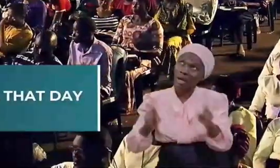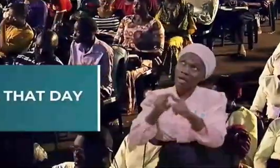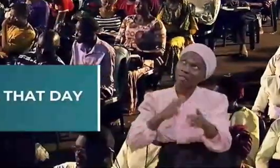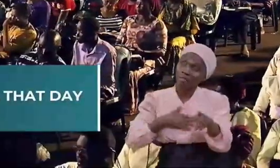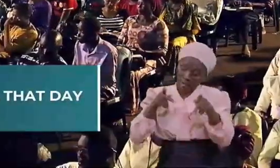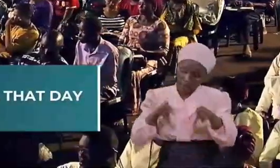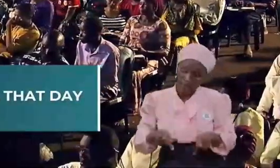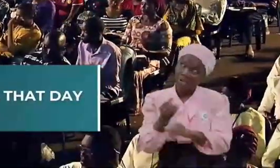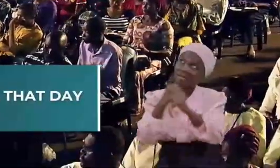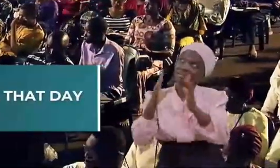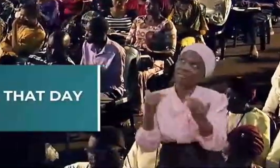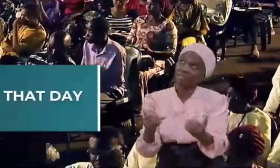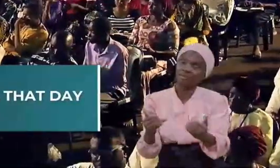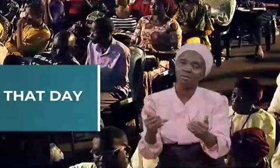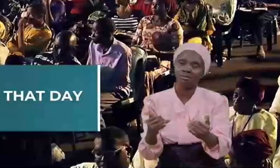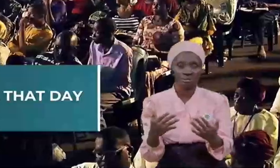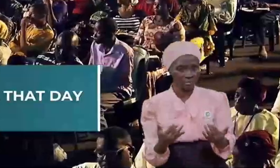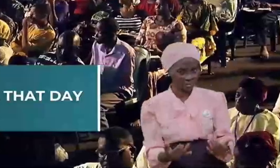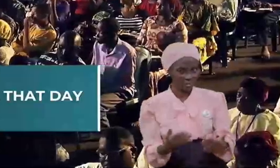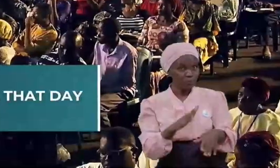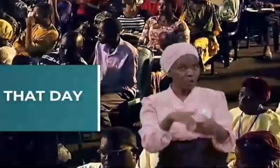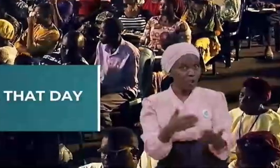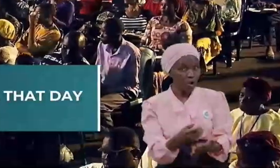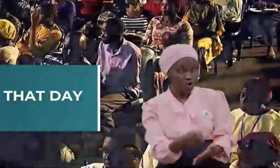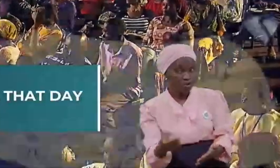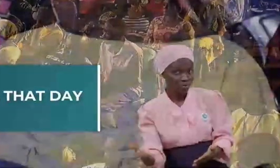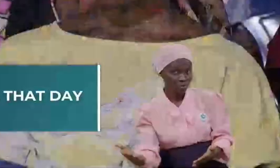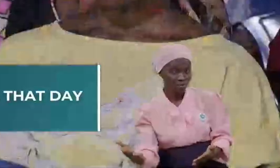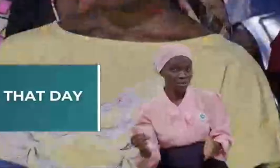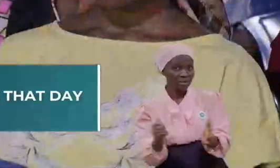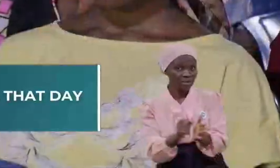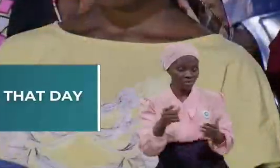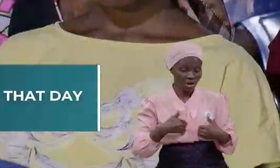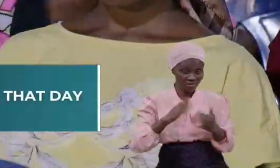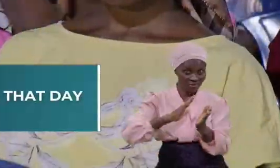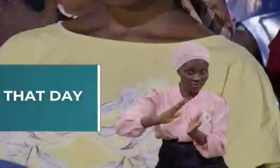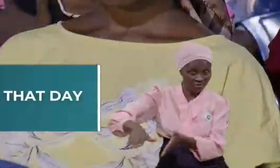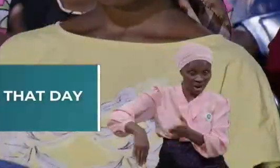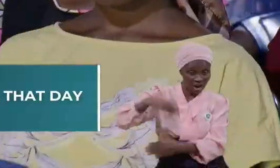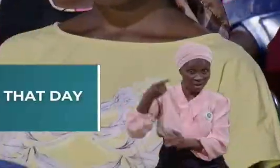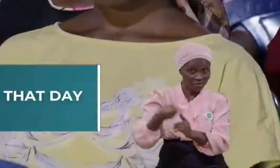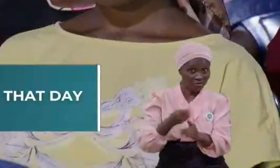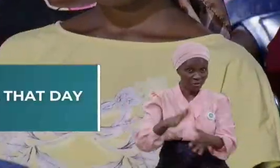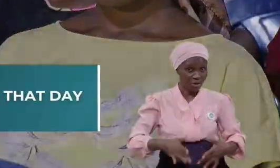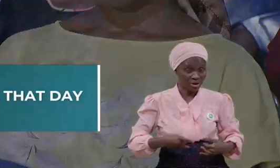ces péchés que tu as ôtés de ta vie, tu as détruit ça de ta vie. Si